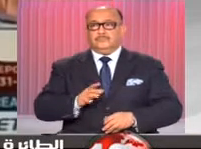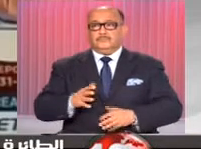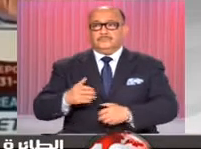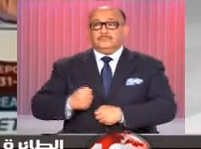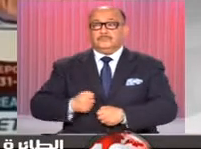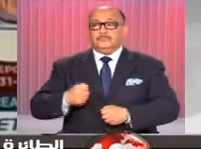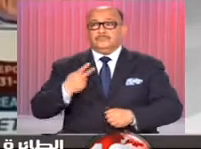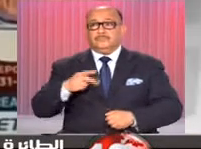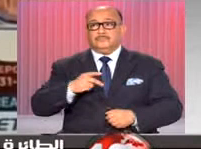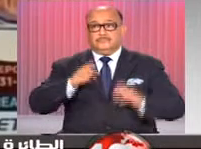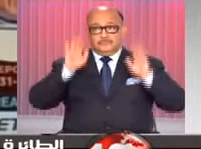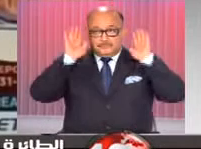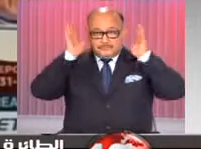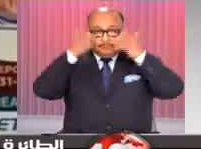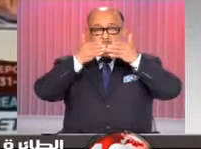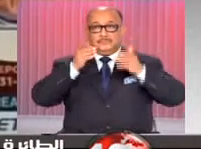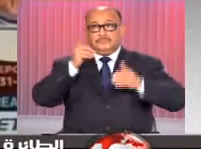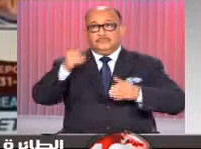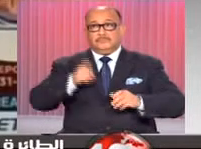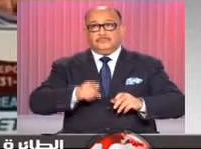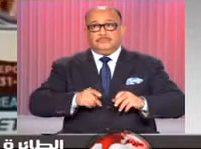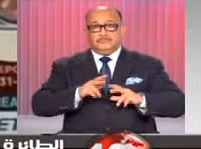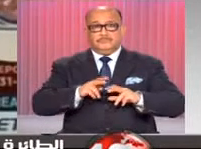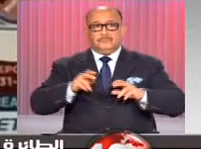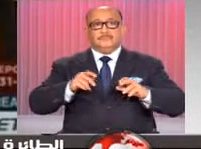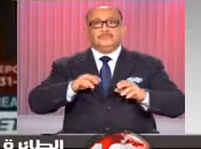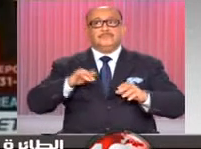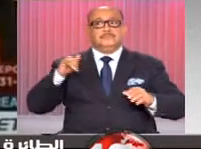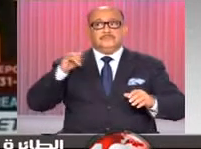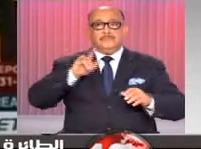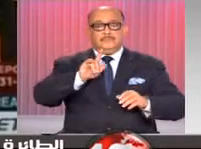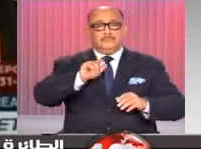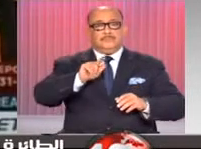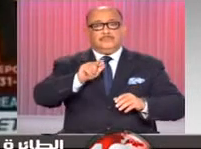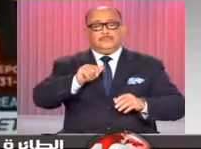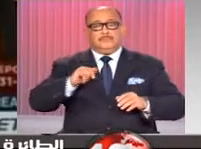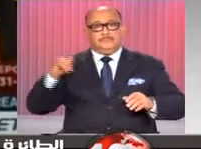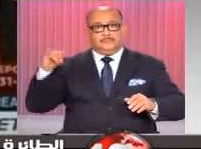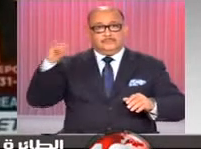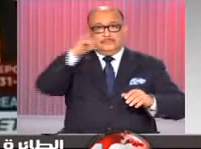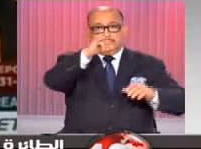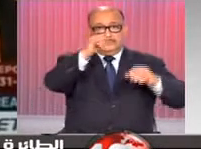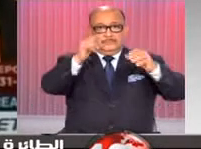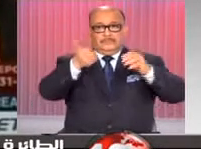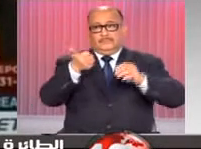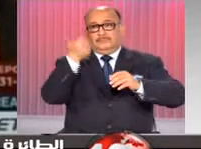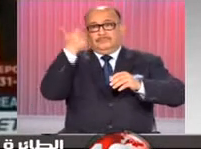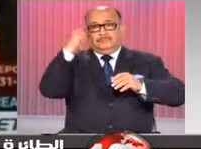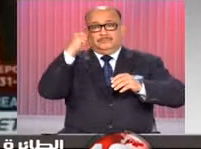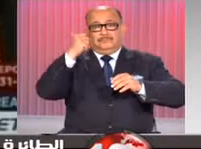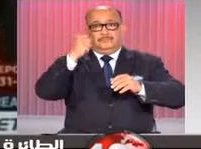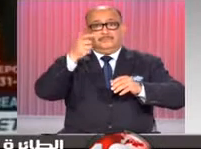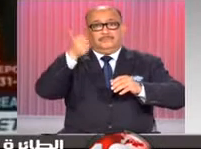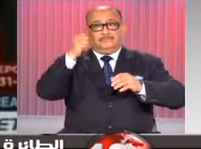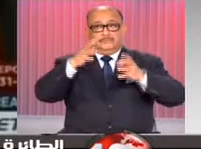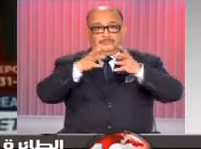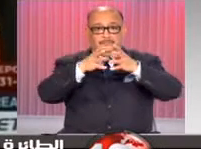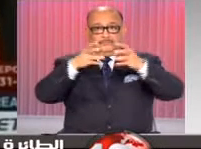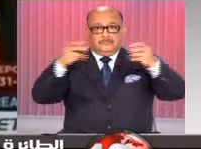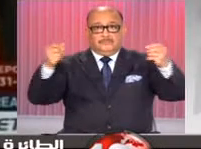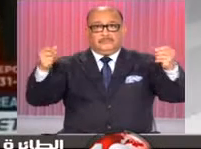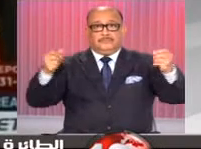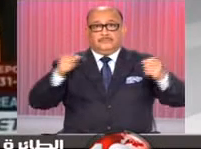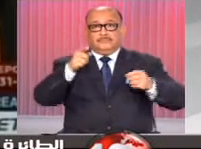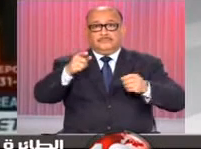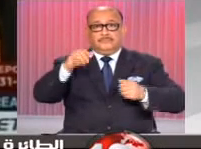قاع البحر، وأكد المسؤول أن تنسيق الجهود البحث عن الطائرة المفقودة أدى إلى هذا الاستنتاج بعد أن كان يعتقد